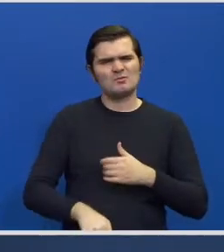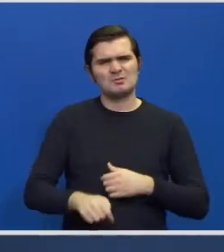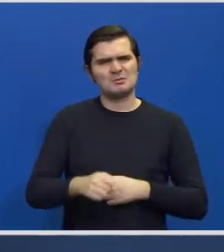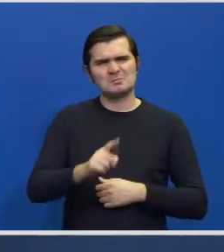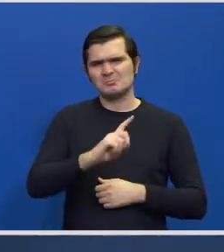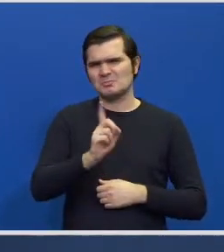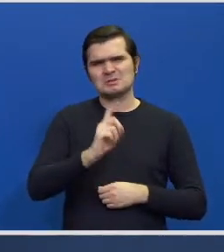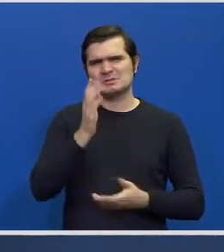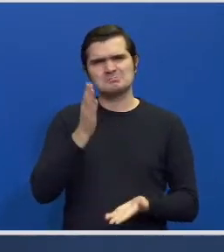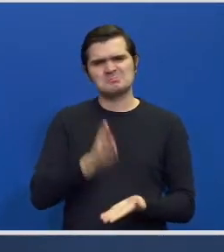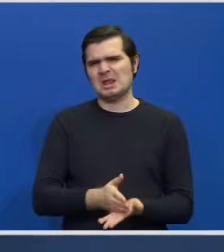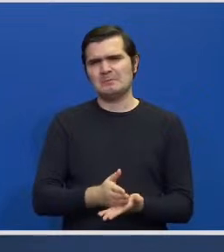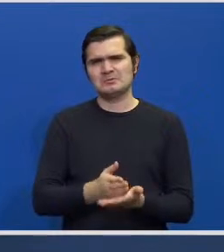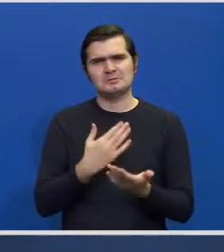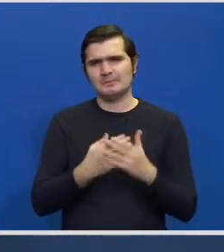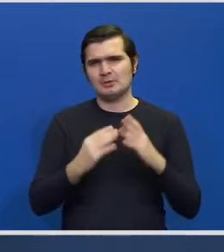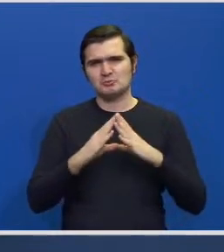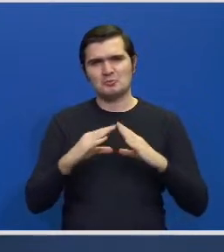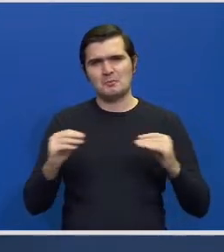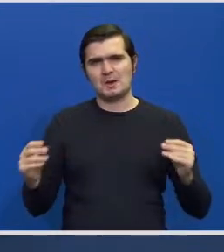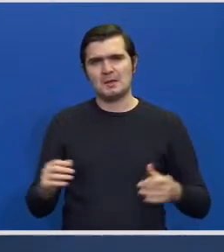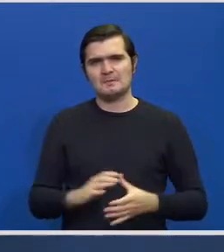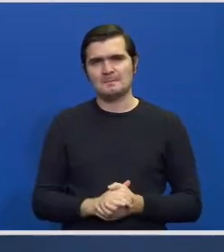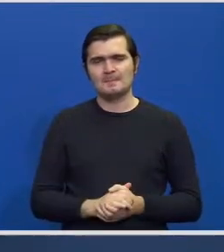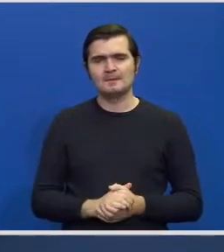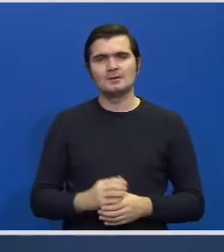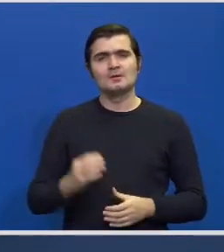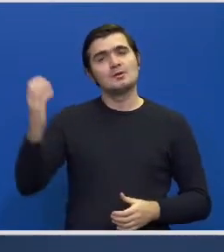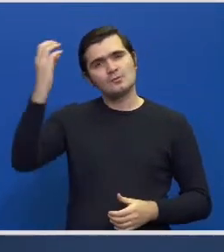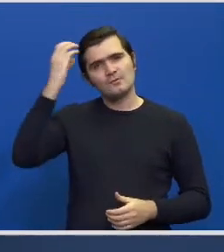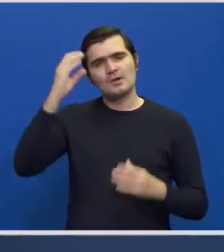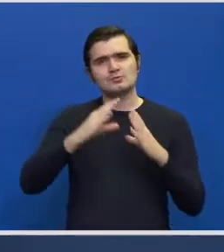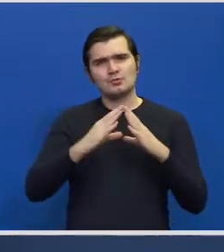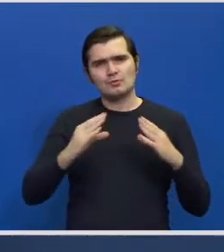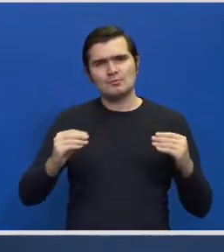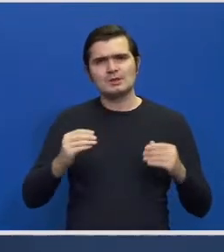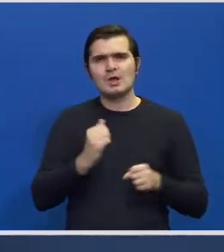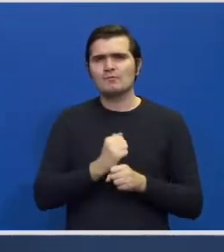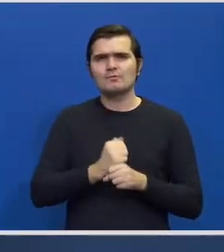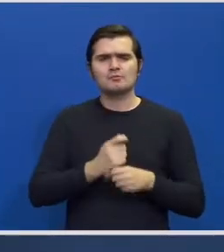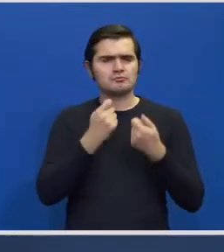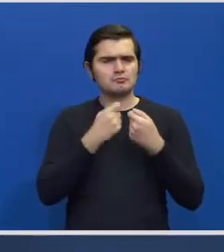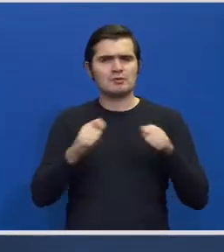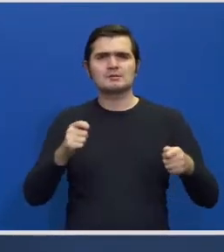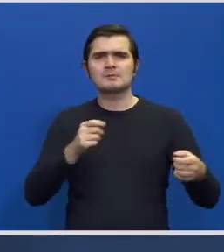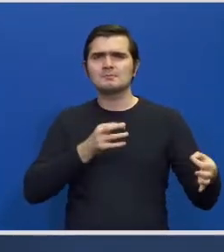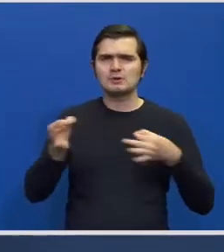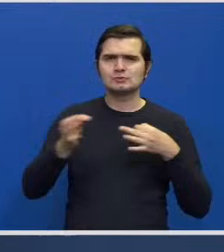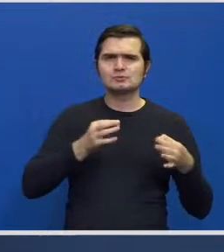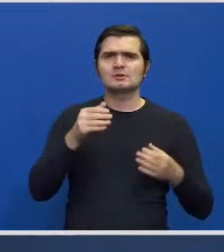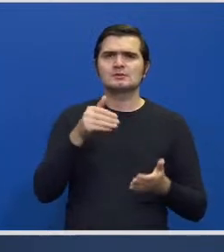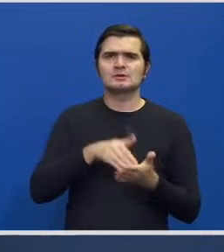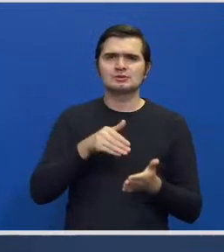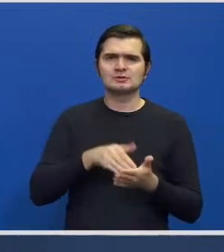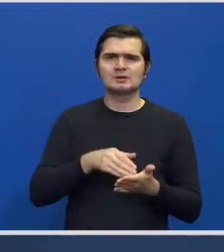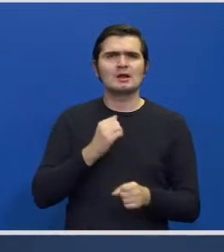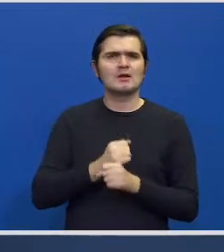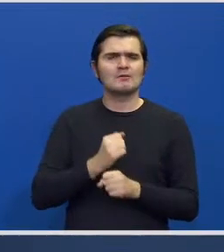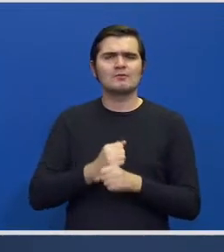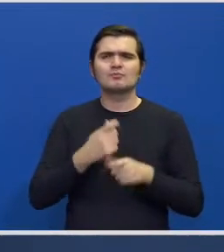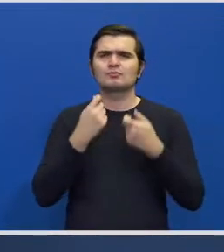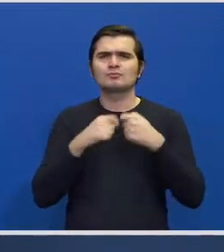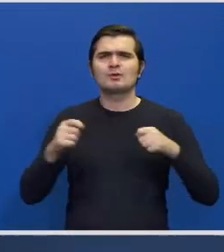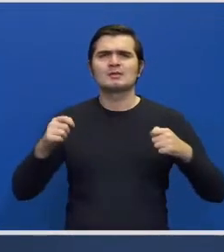nedrept pentru România. Guvernul României a depus toate diligențele necesare